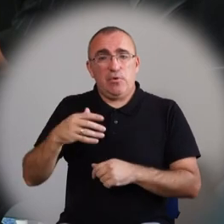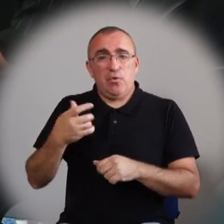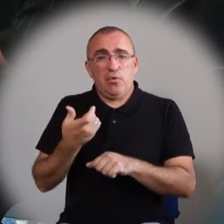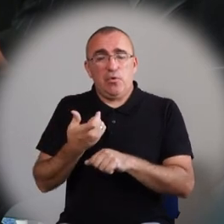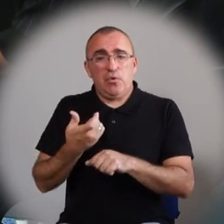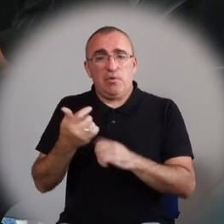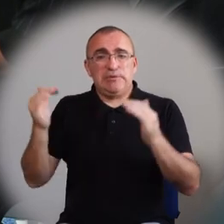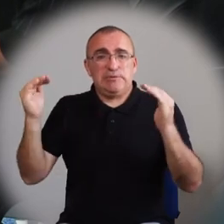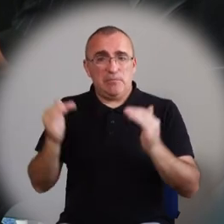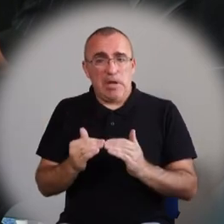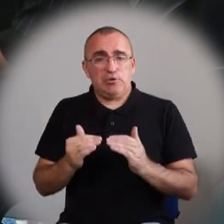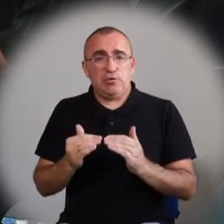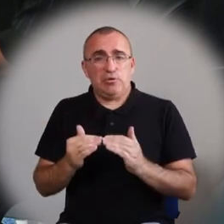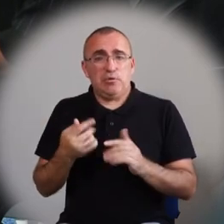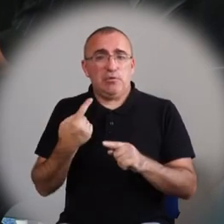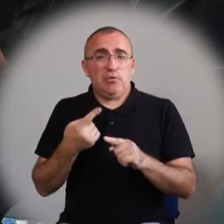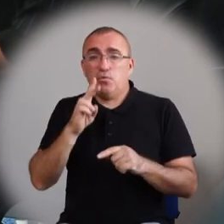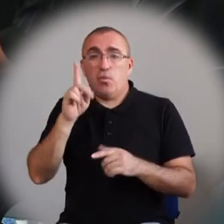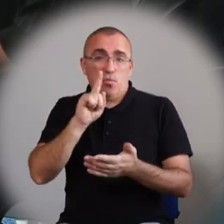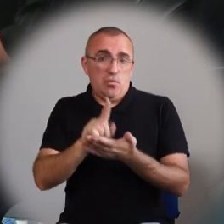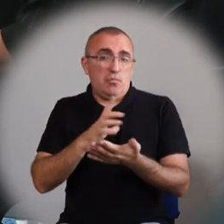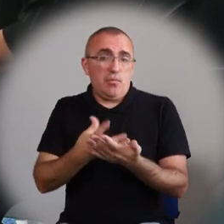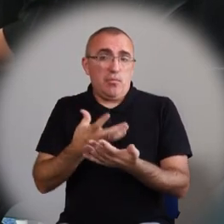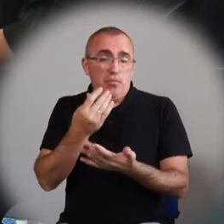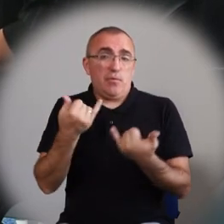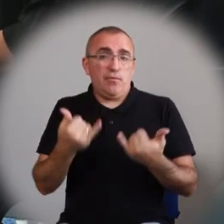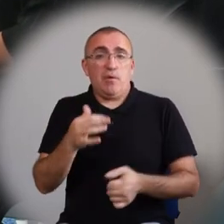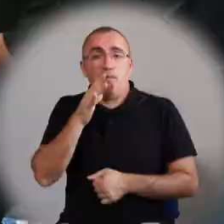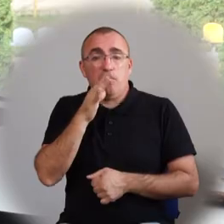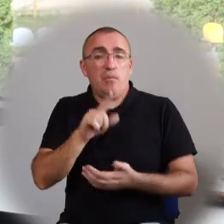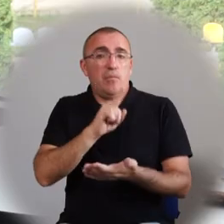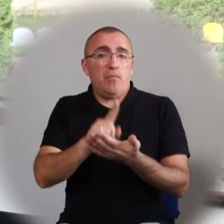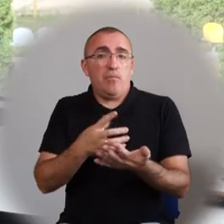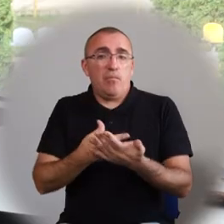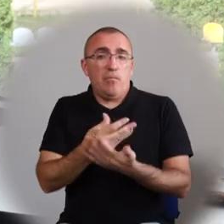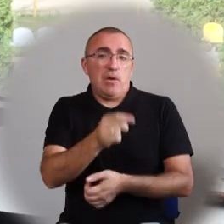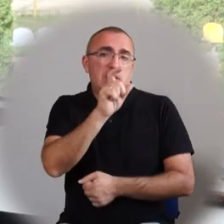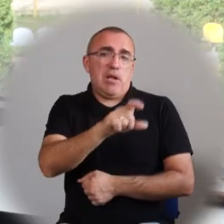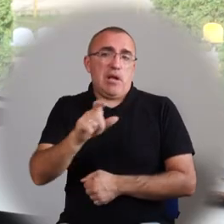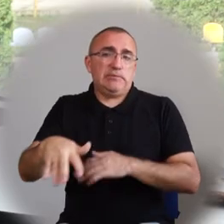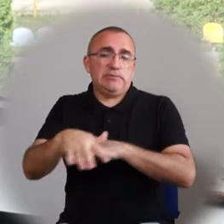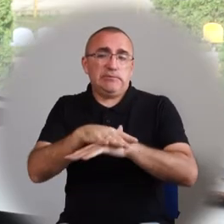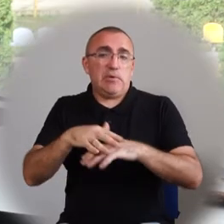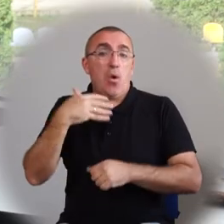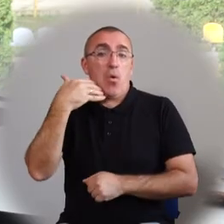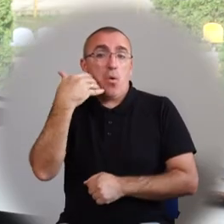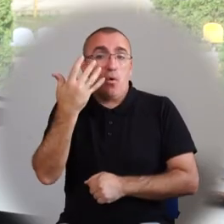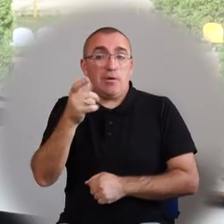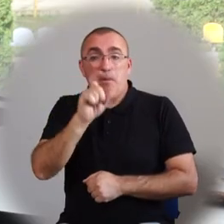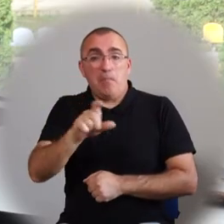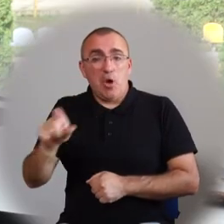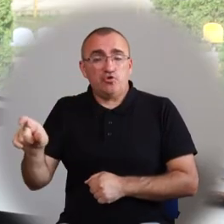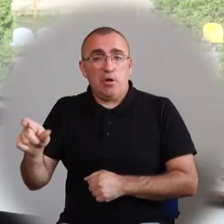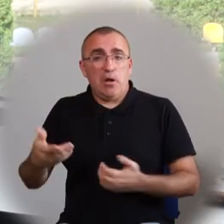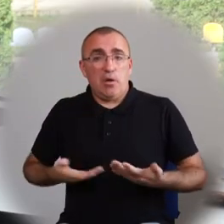сфери досить зменшена, все одно штось повинно платити. В даному випадку це повинно платити населення. А